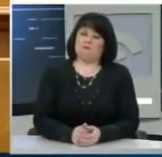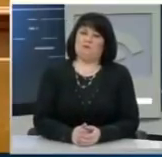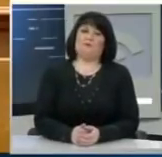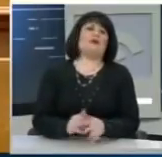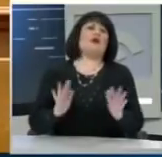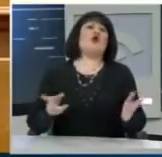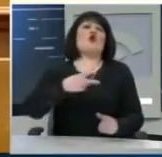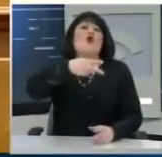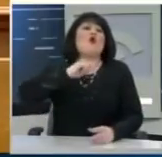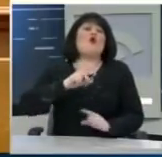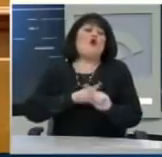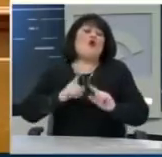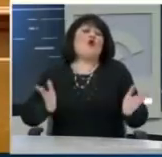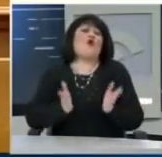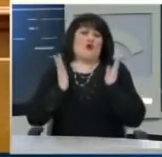όποια και να είναι αυτή η απάντηση.